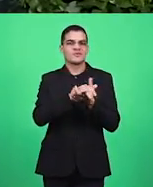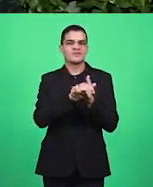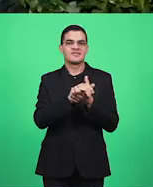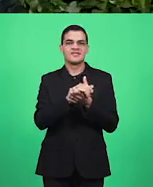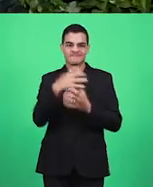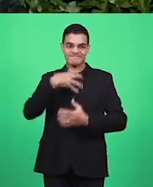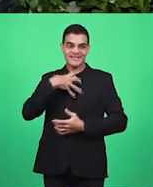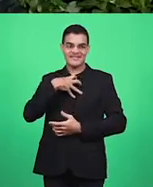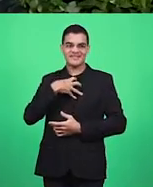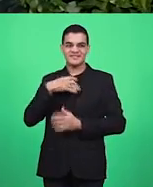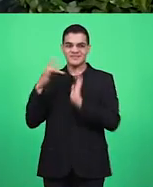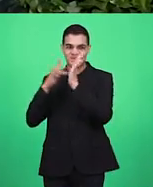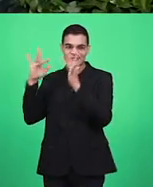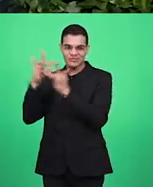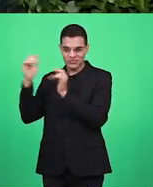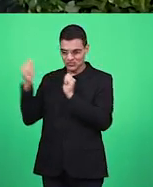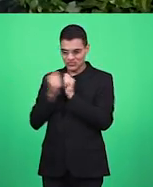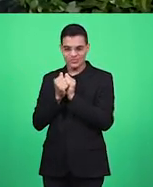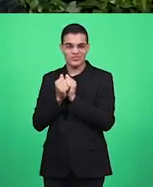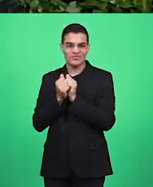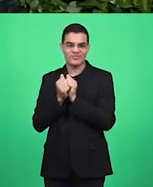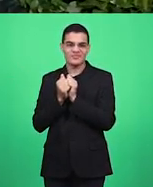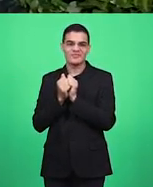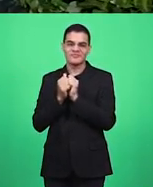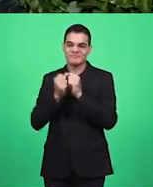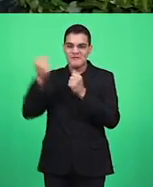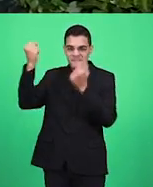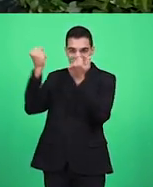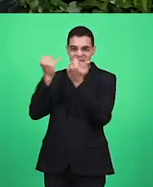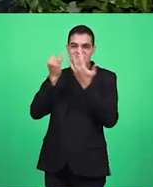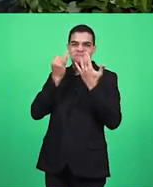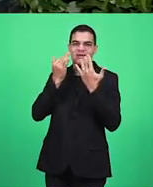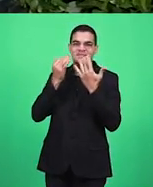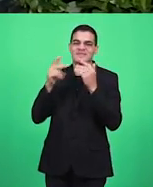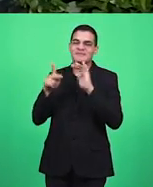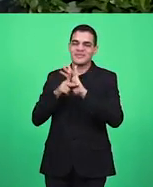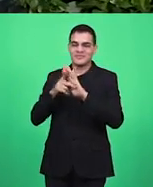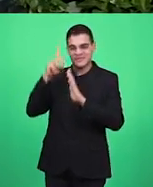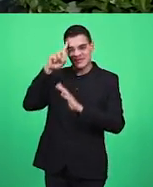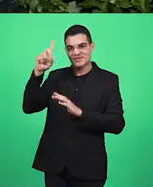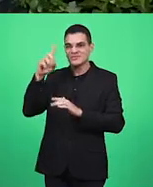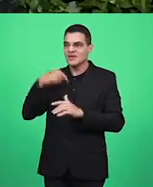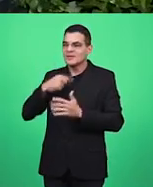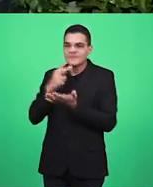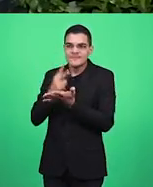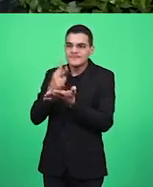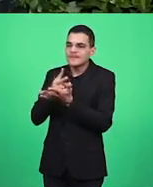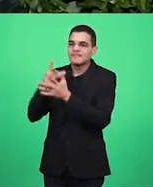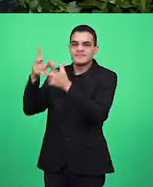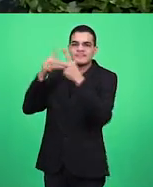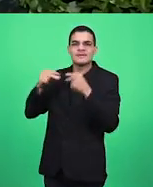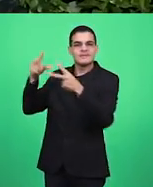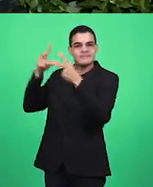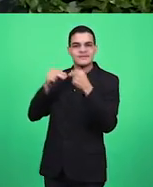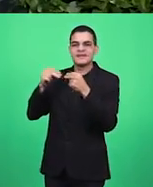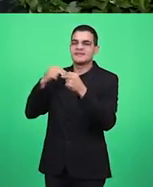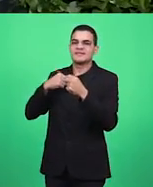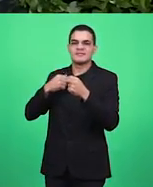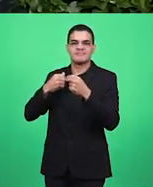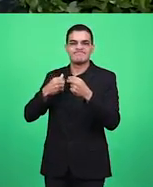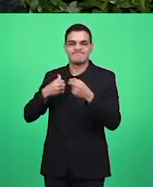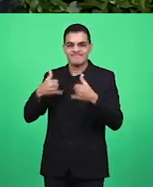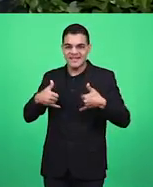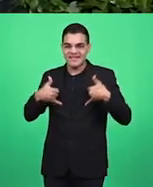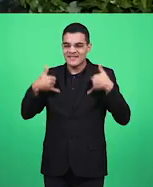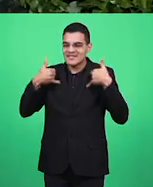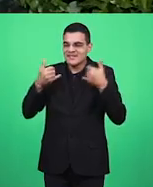это благословение Господне для нашей жизни. Я всегда просил подарок у Него на мой день рождения. И